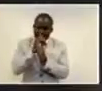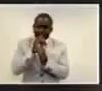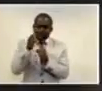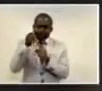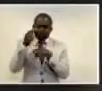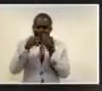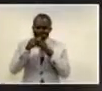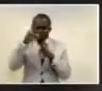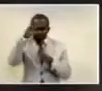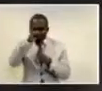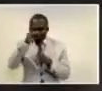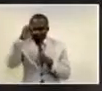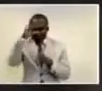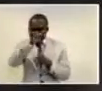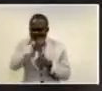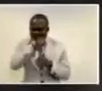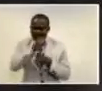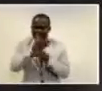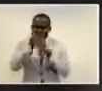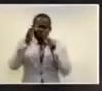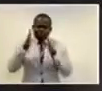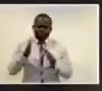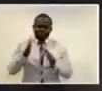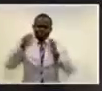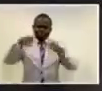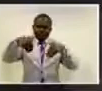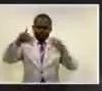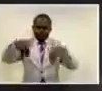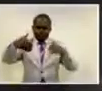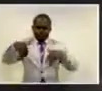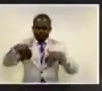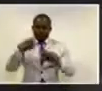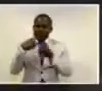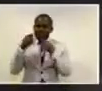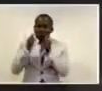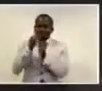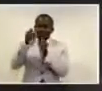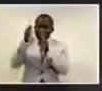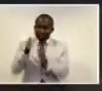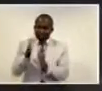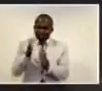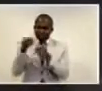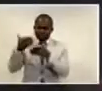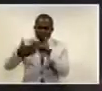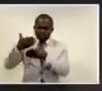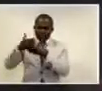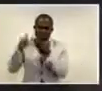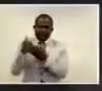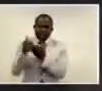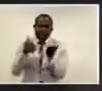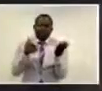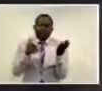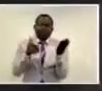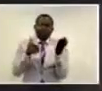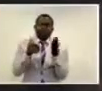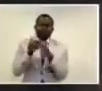bigenda bibuzemo minisitiri wa agirikaca vugana n'uriya muntu umushyira iruhande umushyire no ku murongo w'uburyo bwo